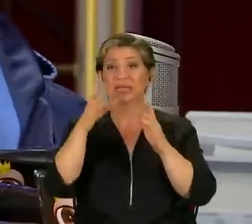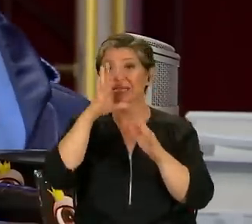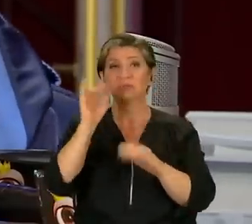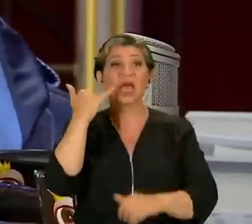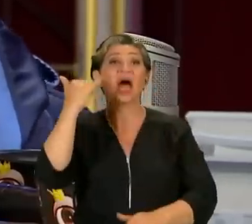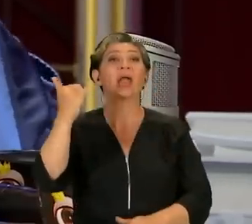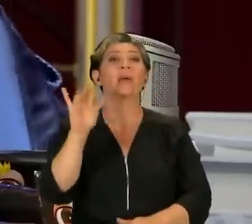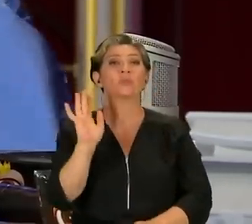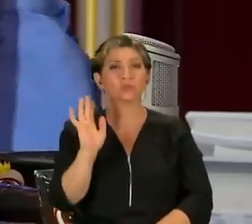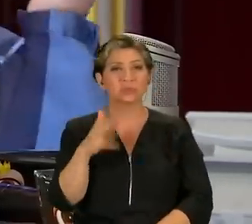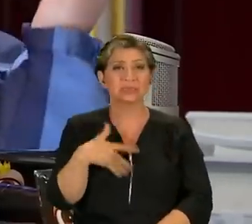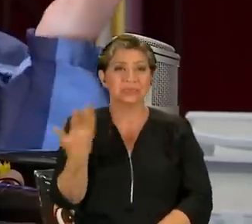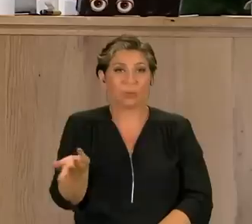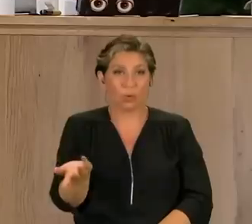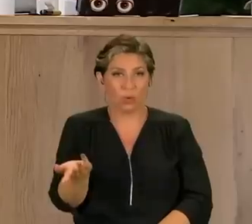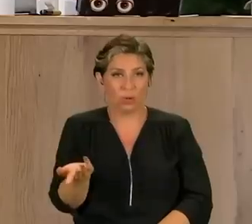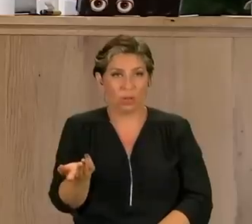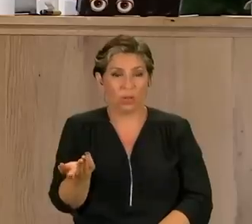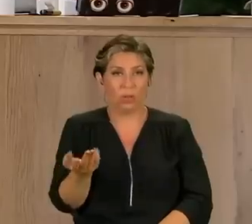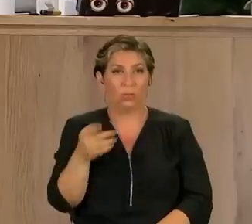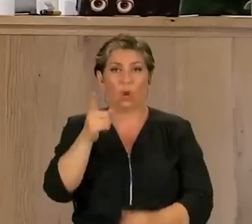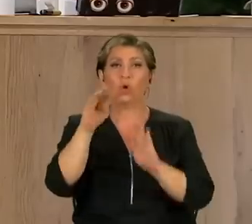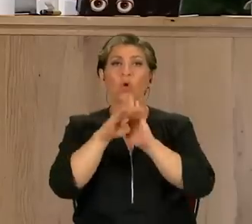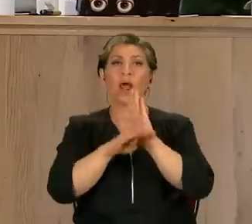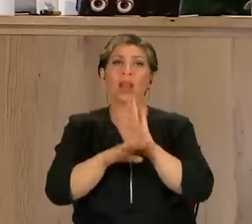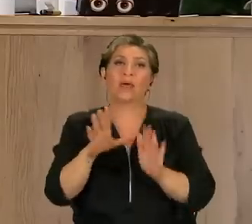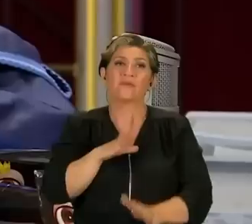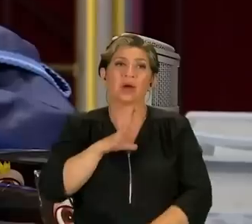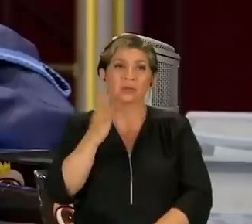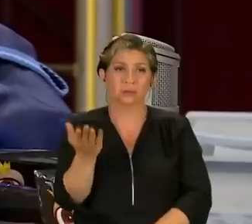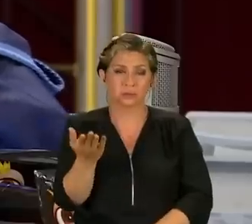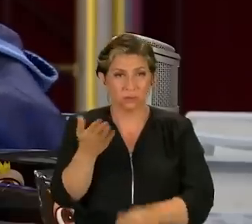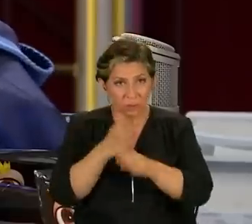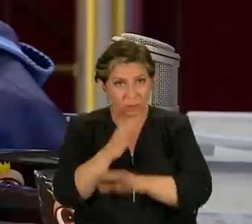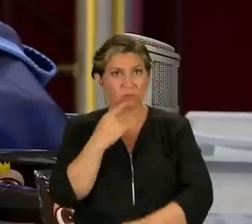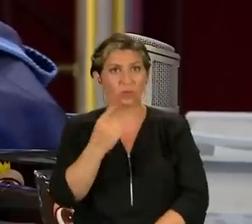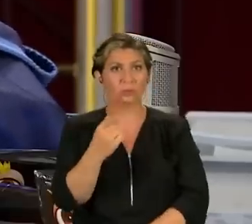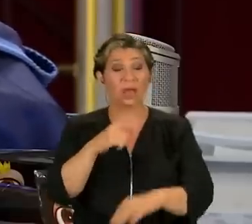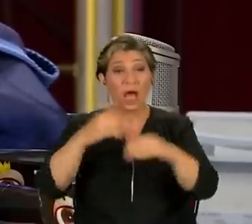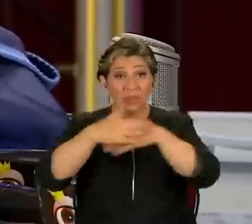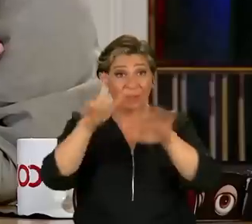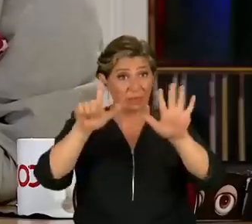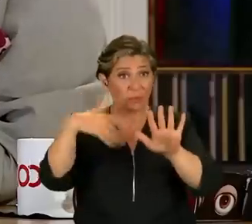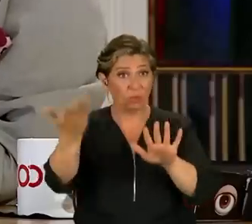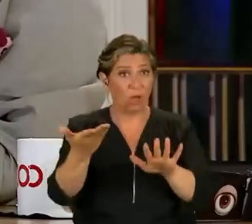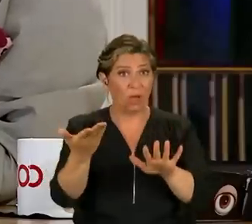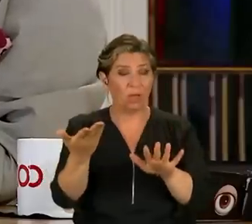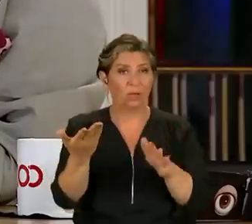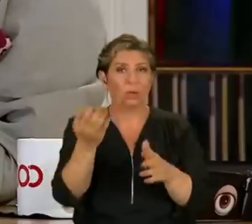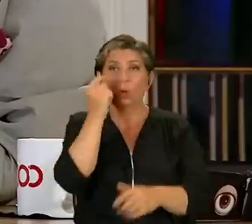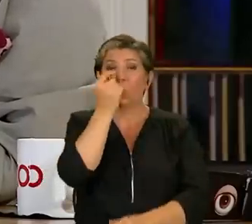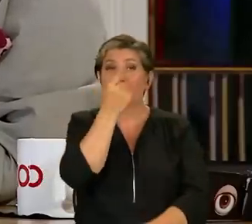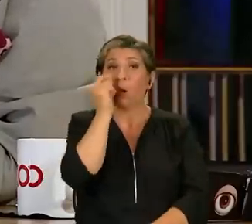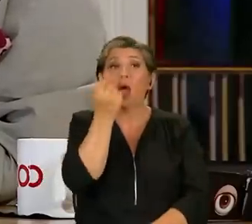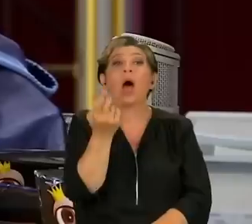kimseyi arayamıyorsun, istemiyorlar. Böyle kuralları var. Hmm. Gerçekten. 7'den sonra? Evet.